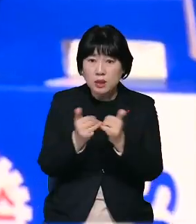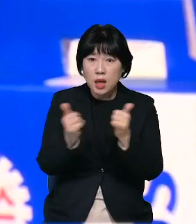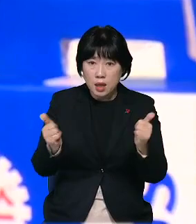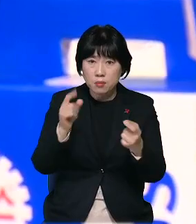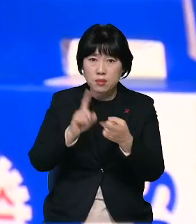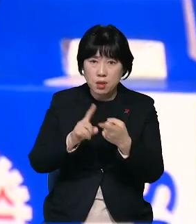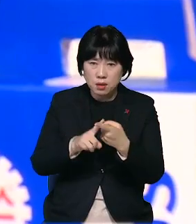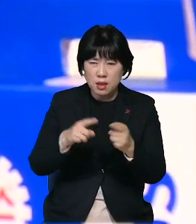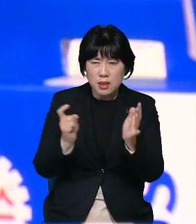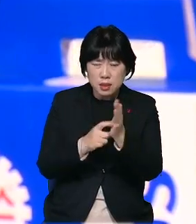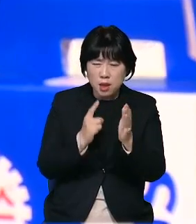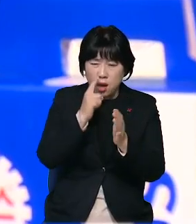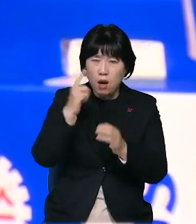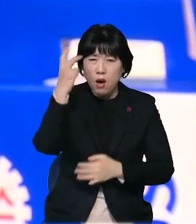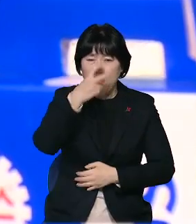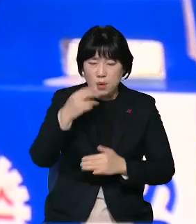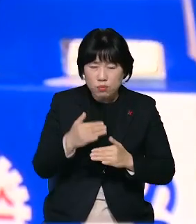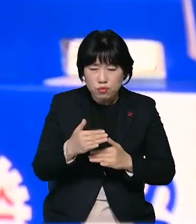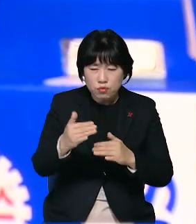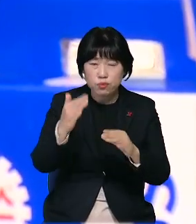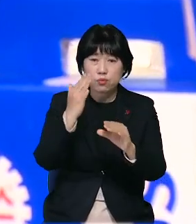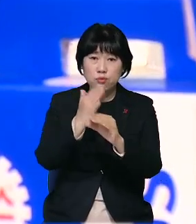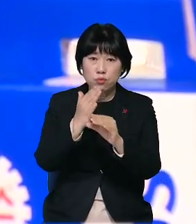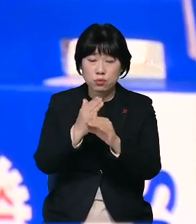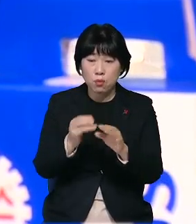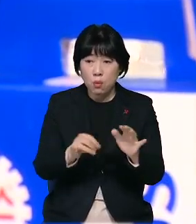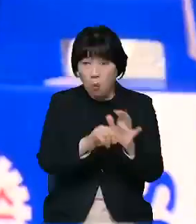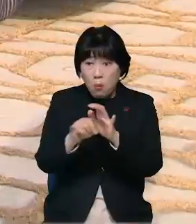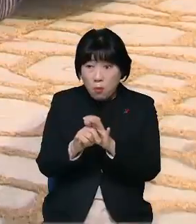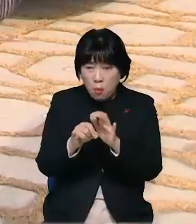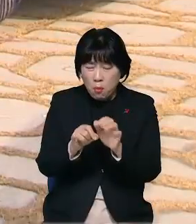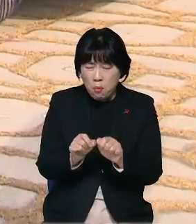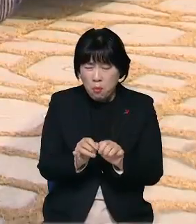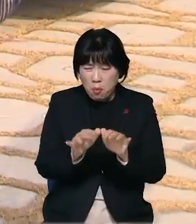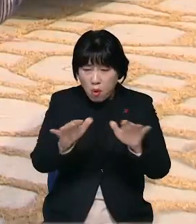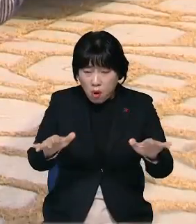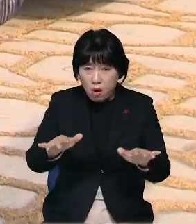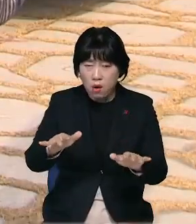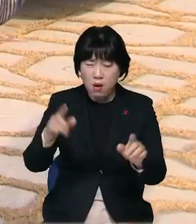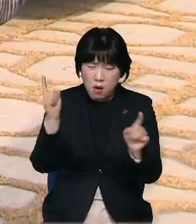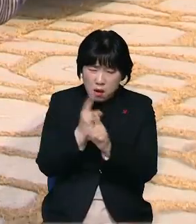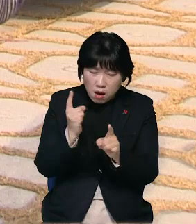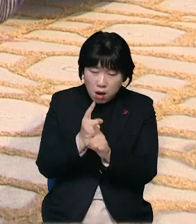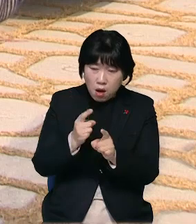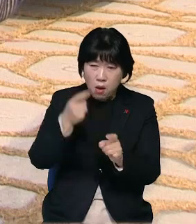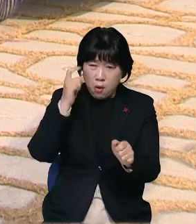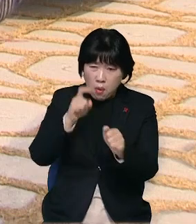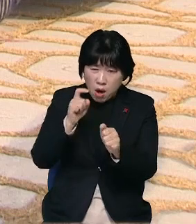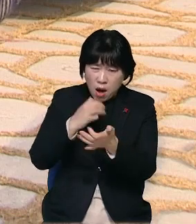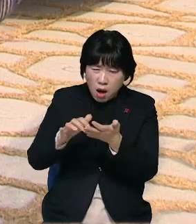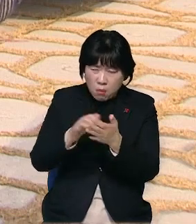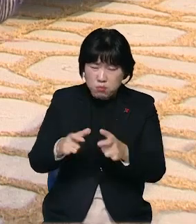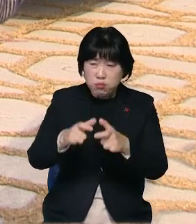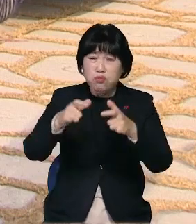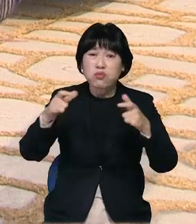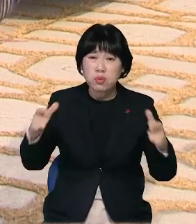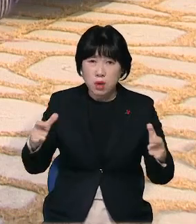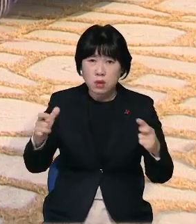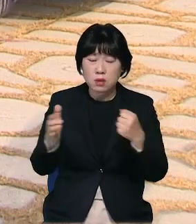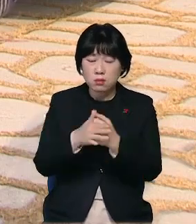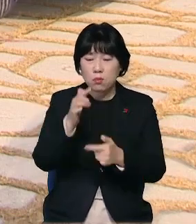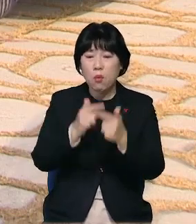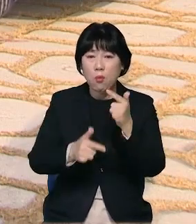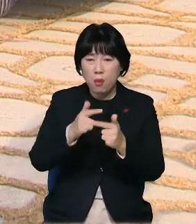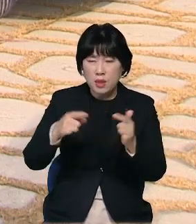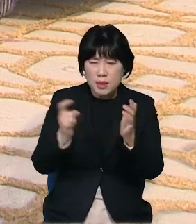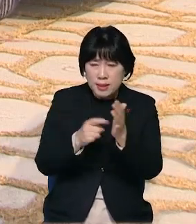대상으로 긴급 검사가 이루어지고 있습니다. 오미크론 변이 확산으로 연일 확진자가 늘어남에 따라 방역당국은